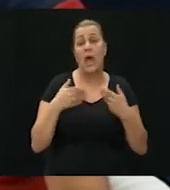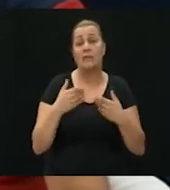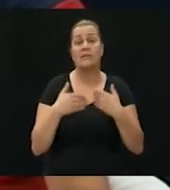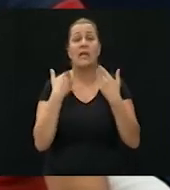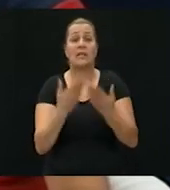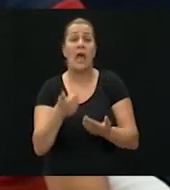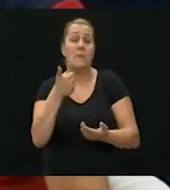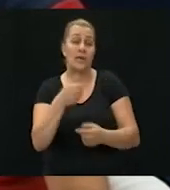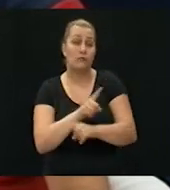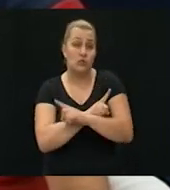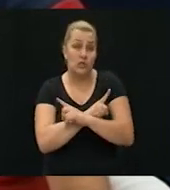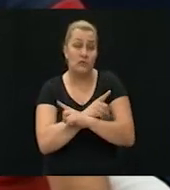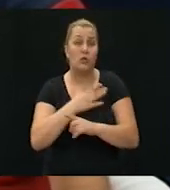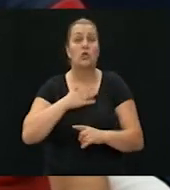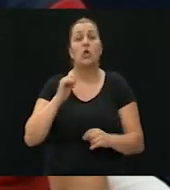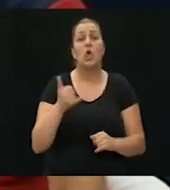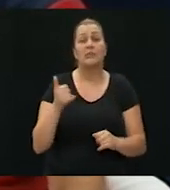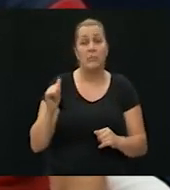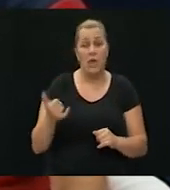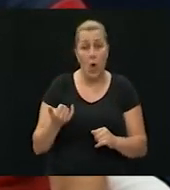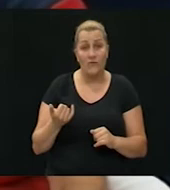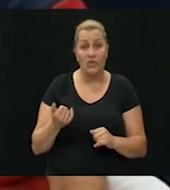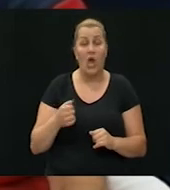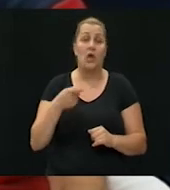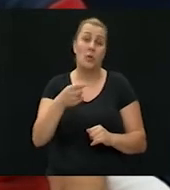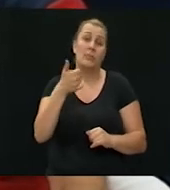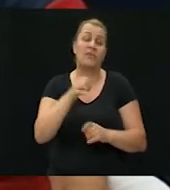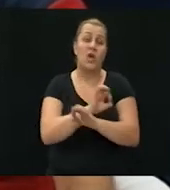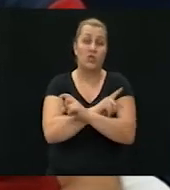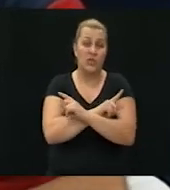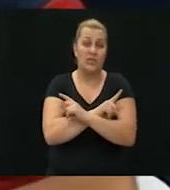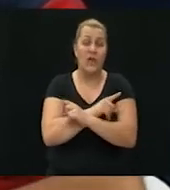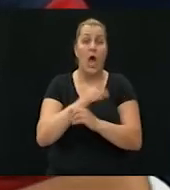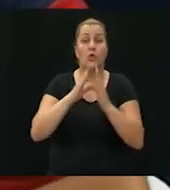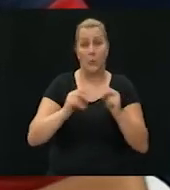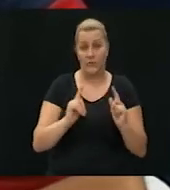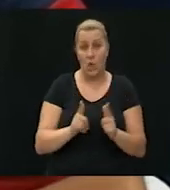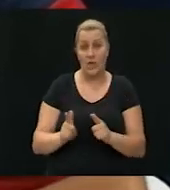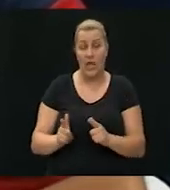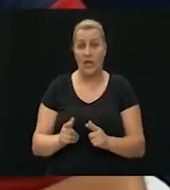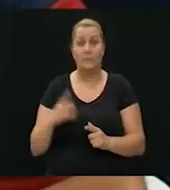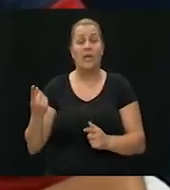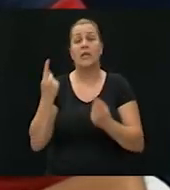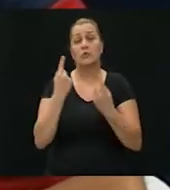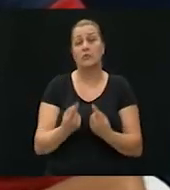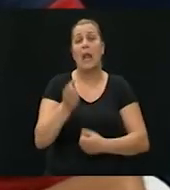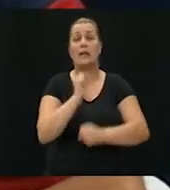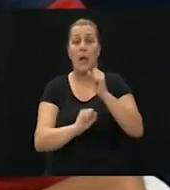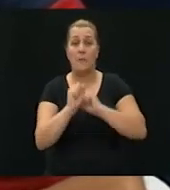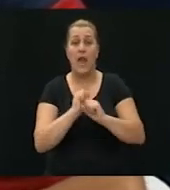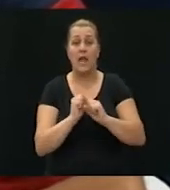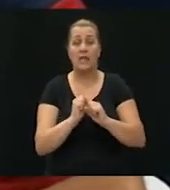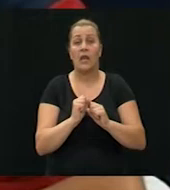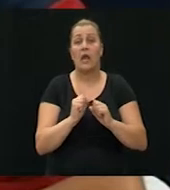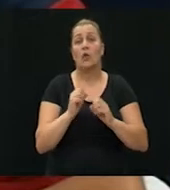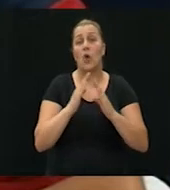žrtvu našeg Josipa Jovića, prva žrtva domovinskog rata. Kad je ta mladost stala na branik domovine, Dubo, koliko